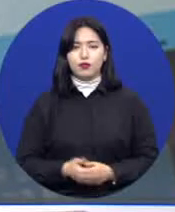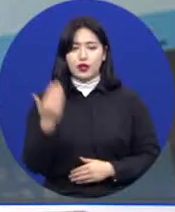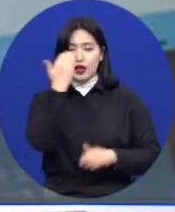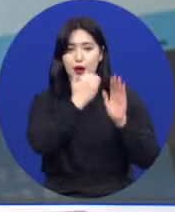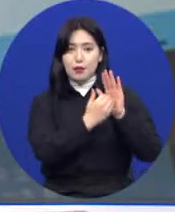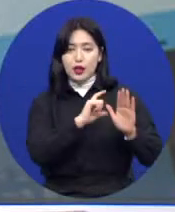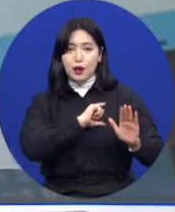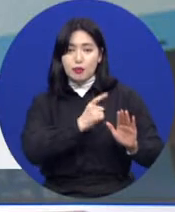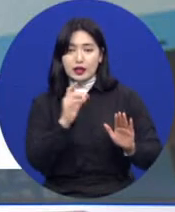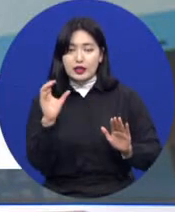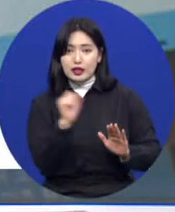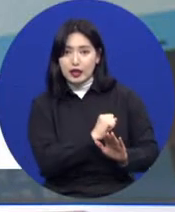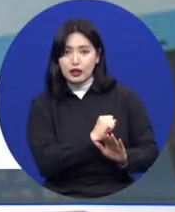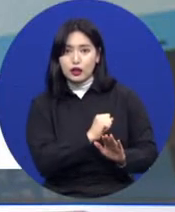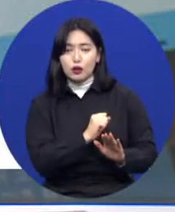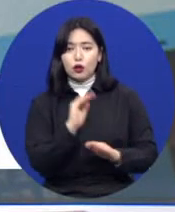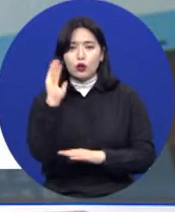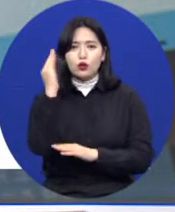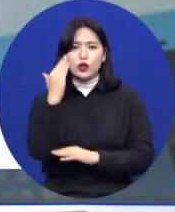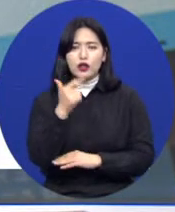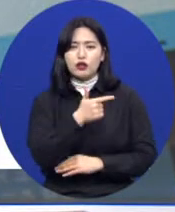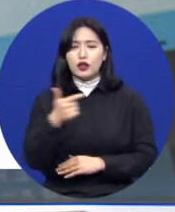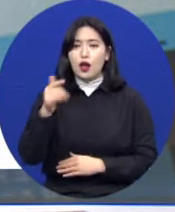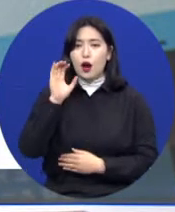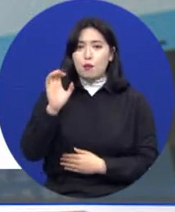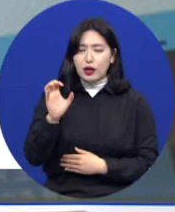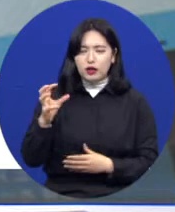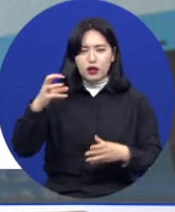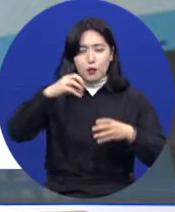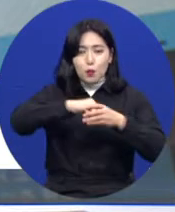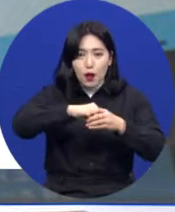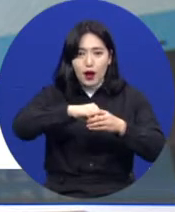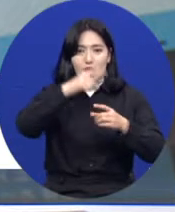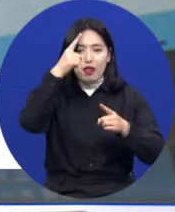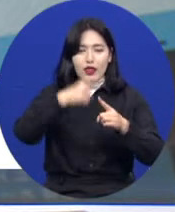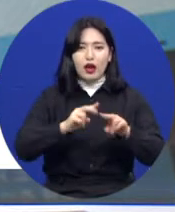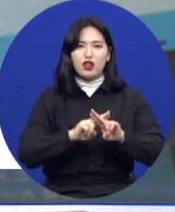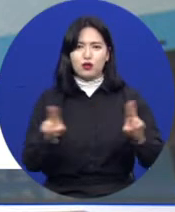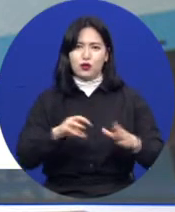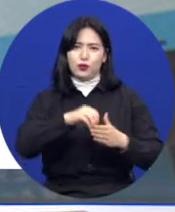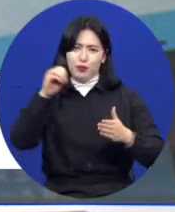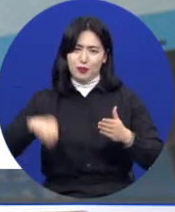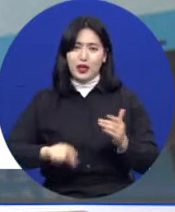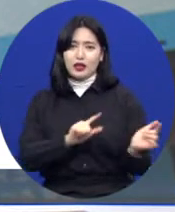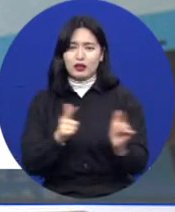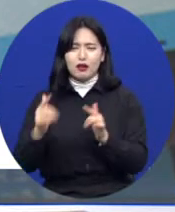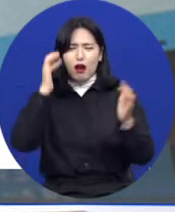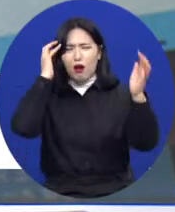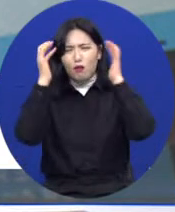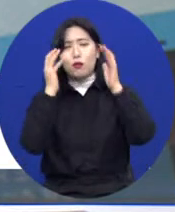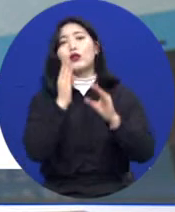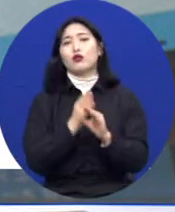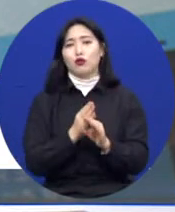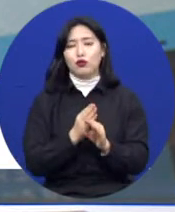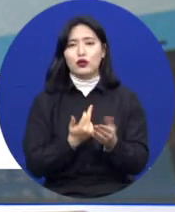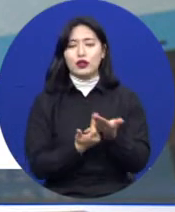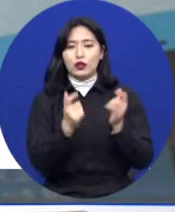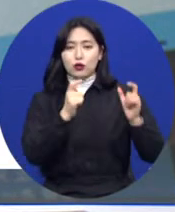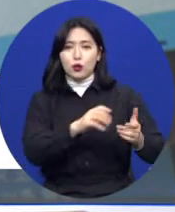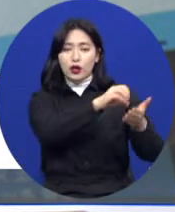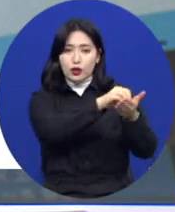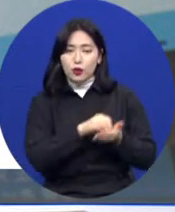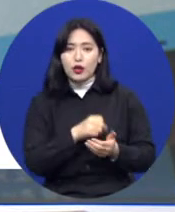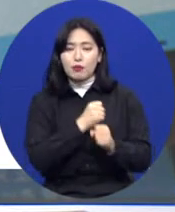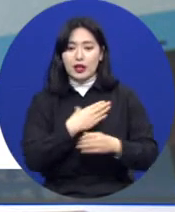방역 패스를 둘러싸고 최근 대형마트가 적용 대상에서 빠지는 등 혼란이 이어지고 있는데요. 제주도가